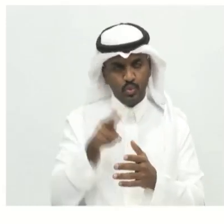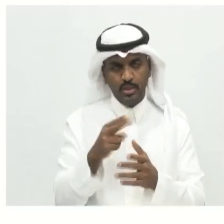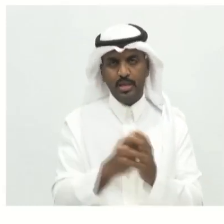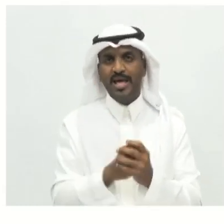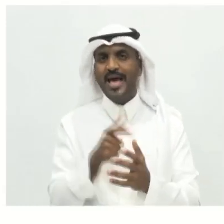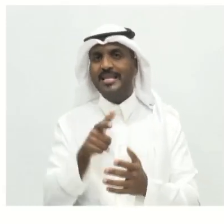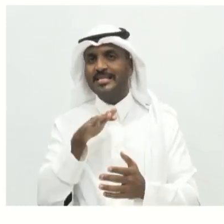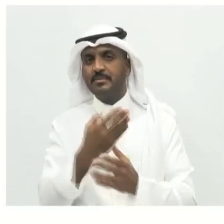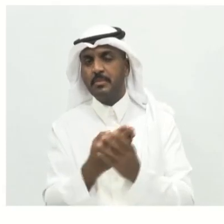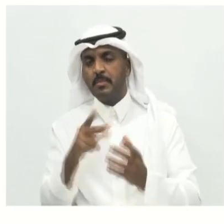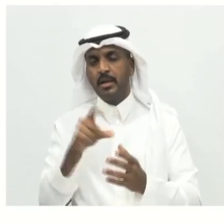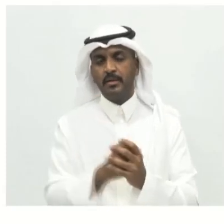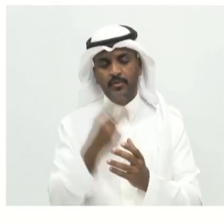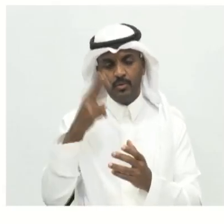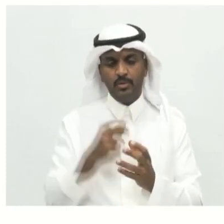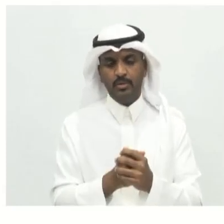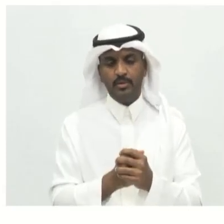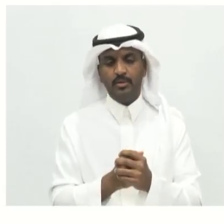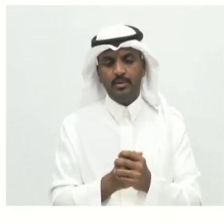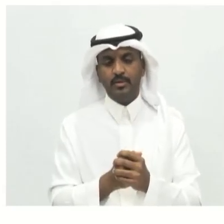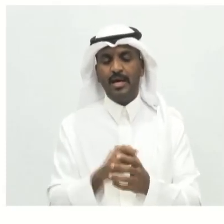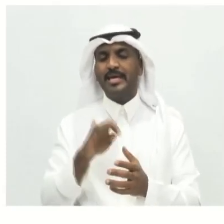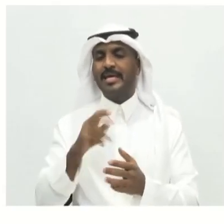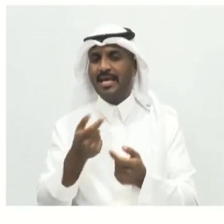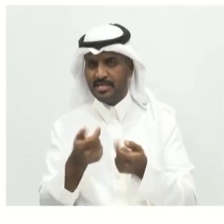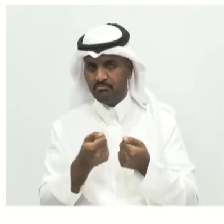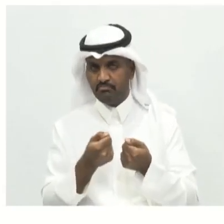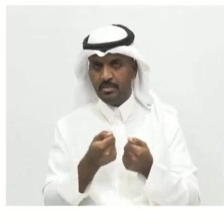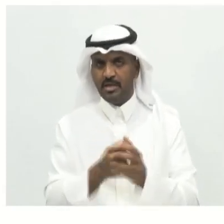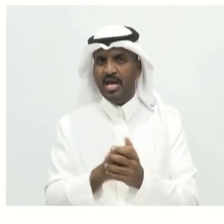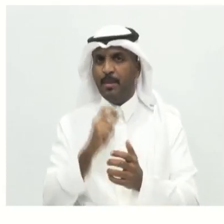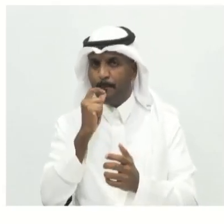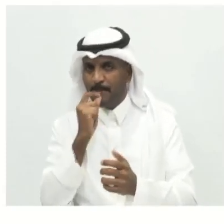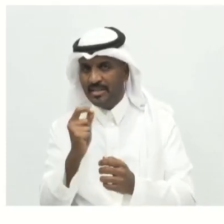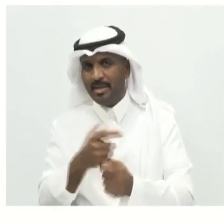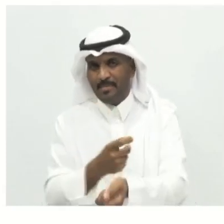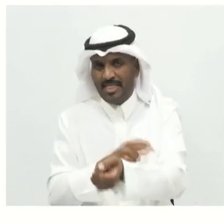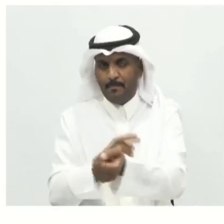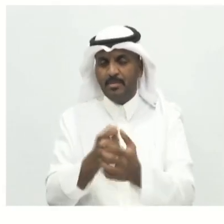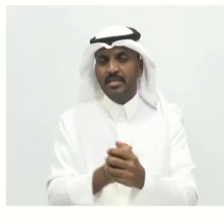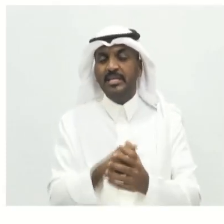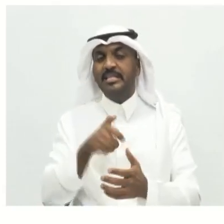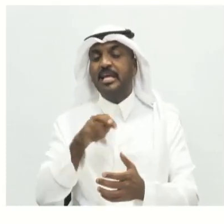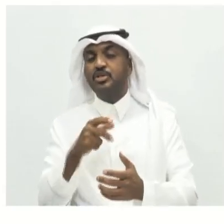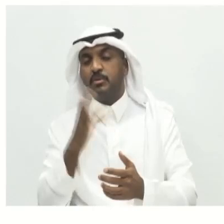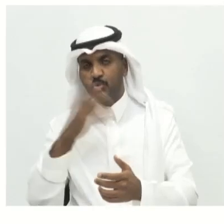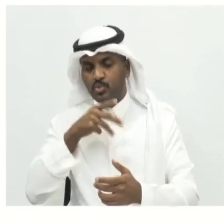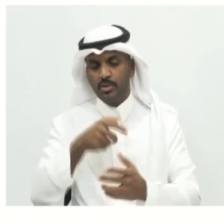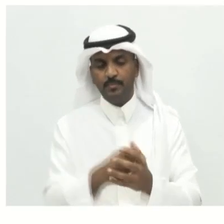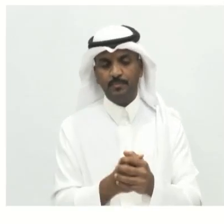مالك رضي الله عنه عن كسب الحجام فقال احتجم رسول الله صلى الله عليه